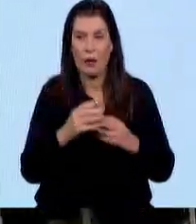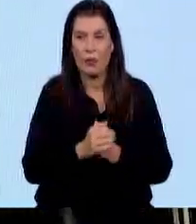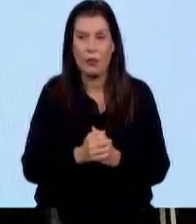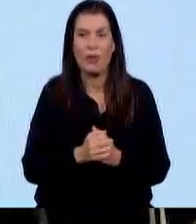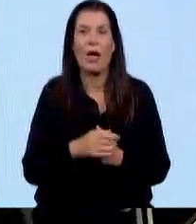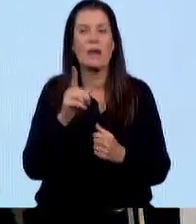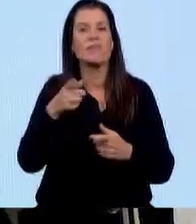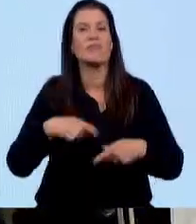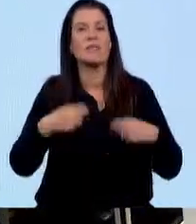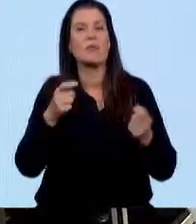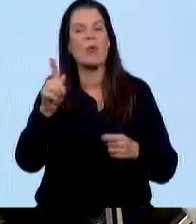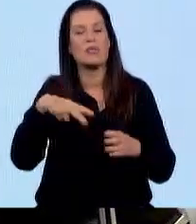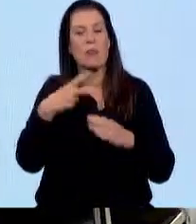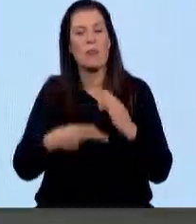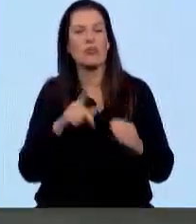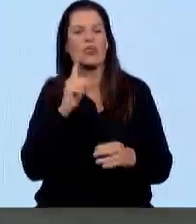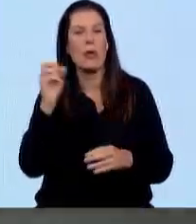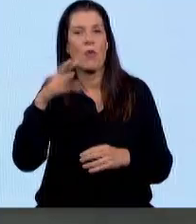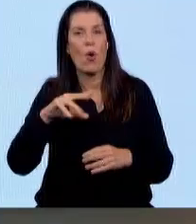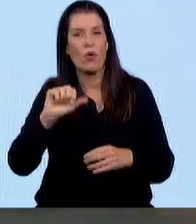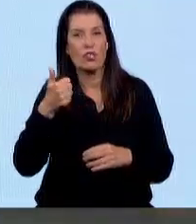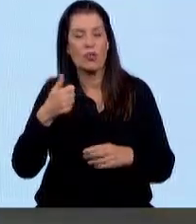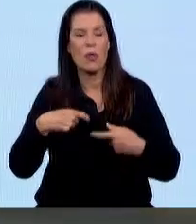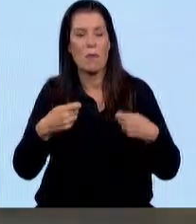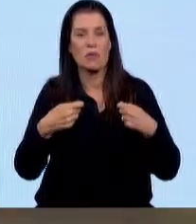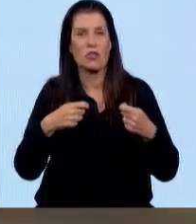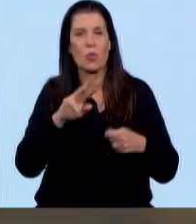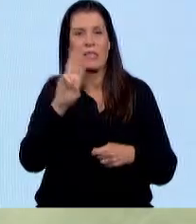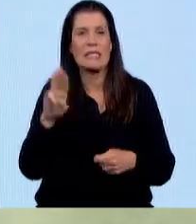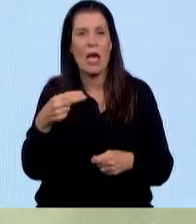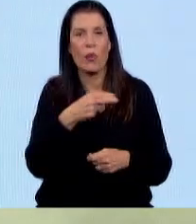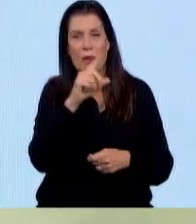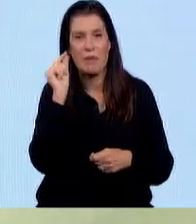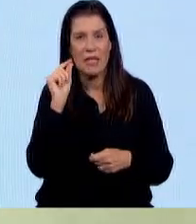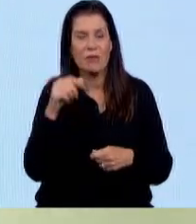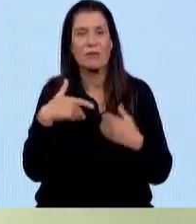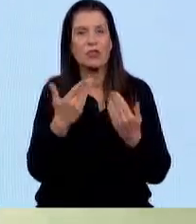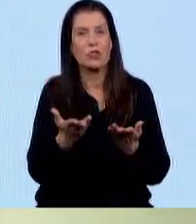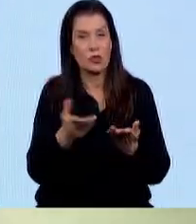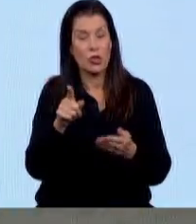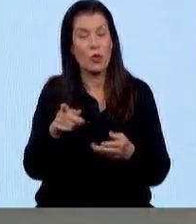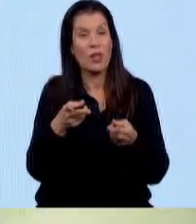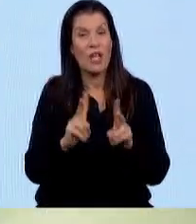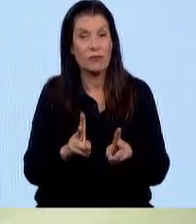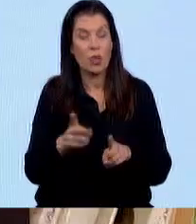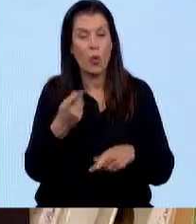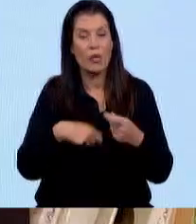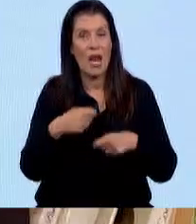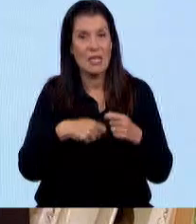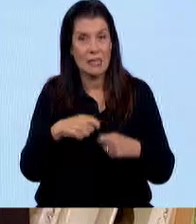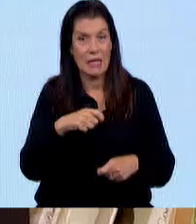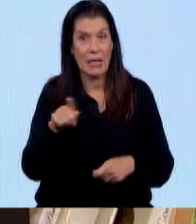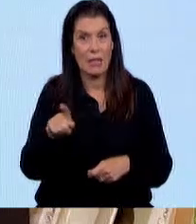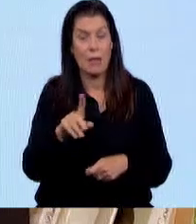בפרויקט אור ראשון בשוק שרונה שבתל אביב, שנותן במה לעסקים מעוטף עזה שפרנסתם נפגעה. אנחנו